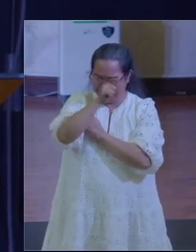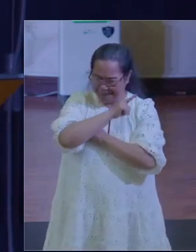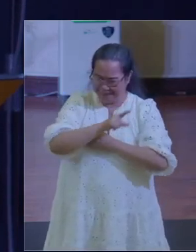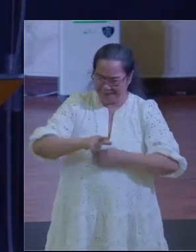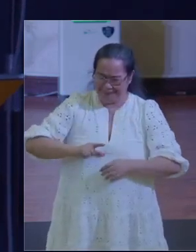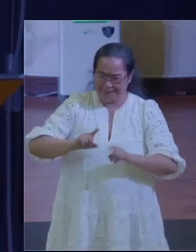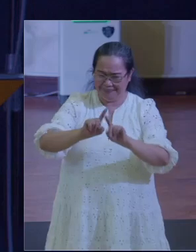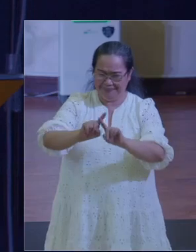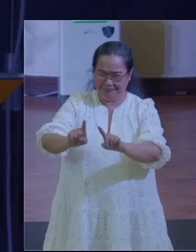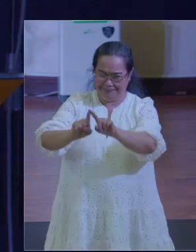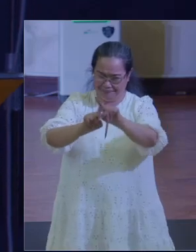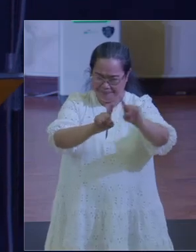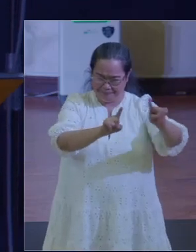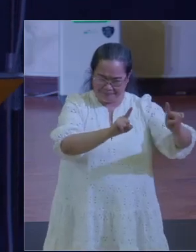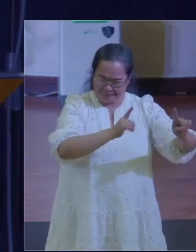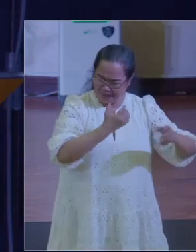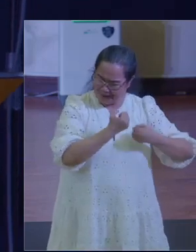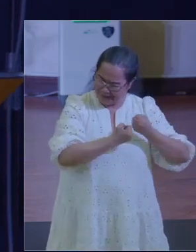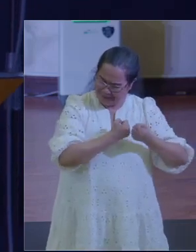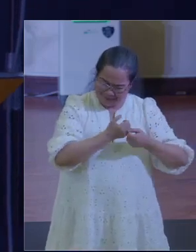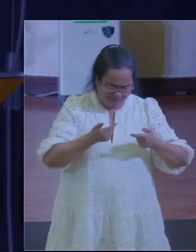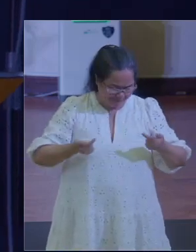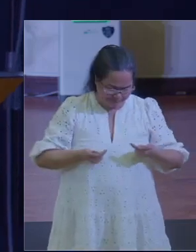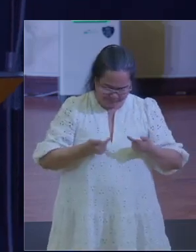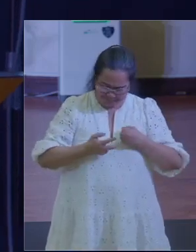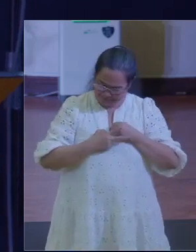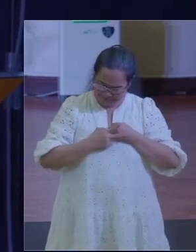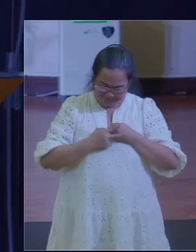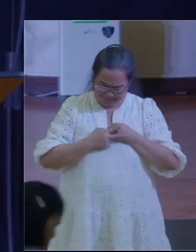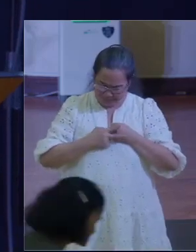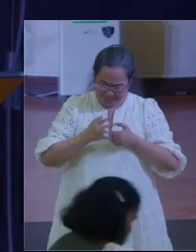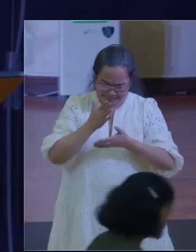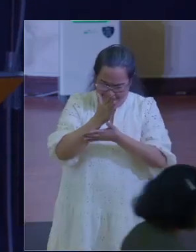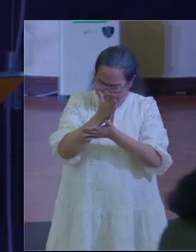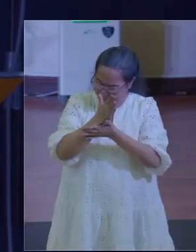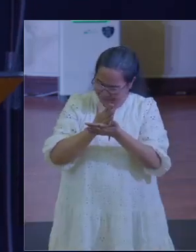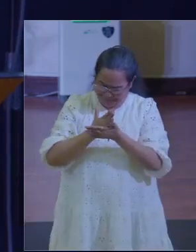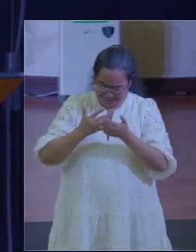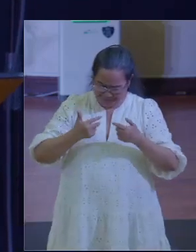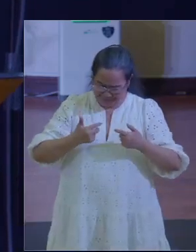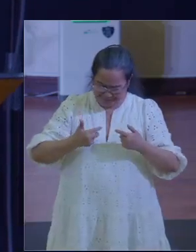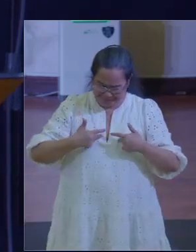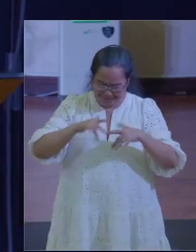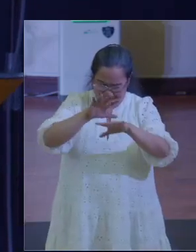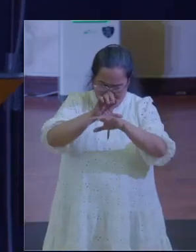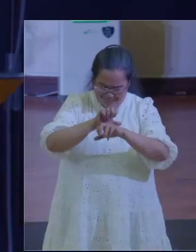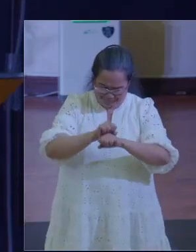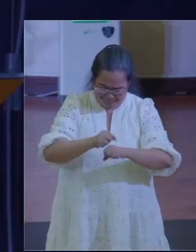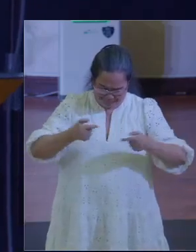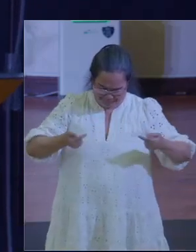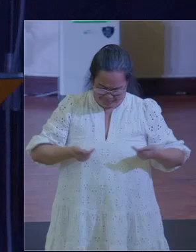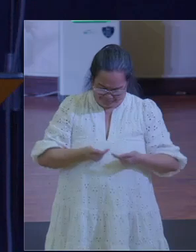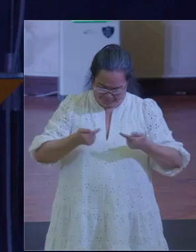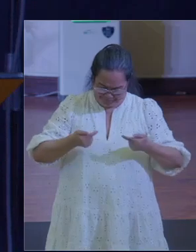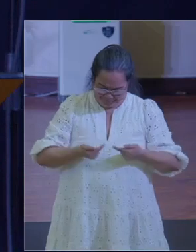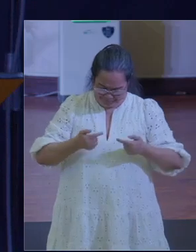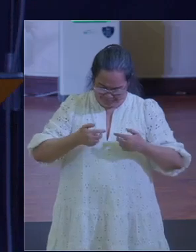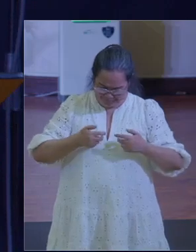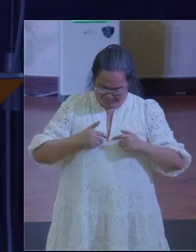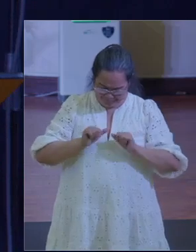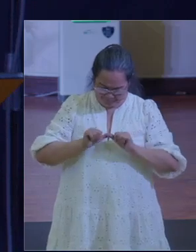sa amin dito ay nag-i-struggle sa kasalanan. Meron po kaming perennial sin na madalas